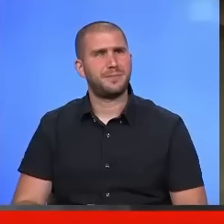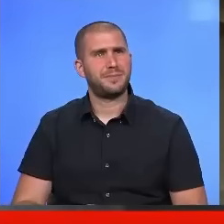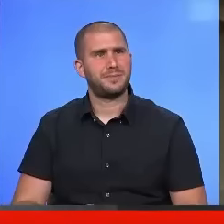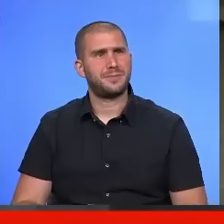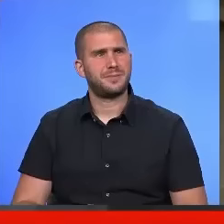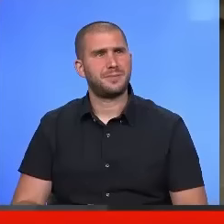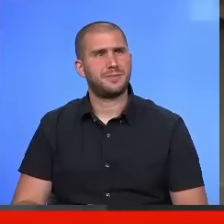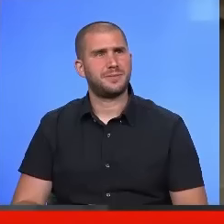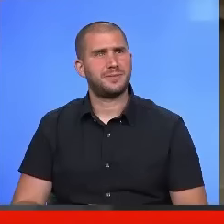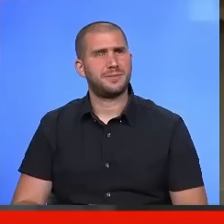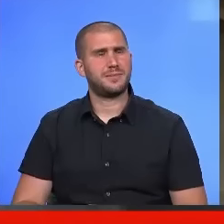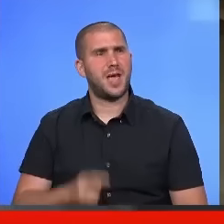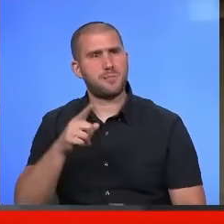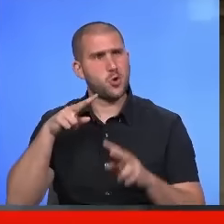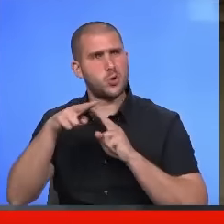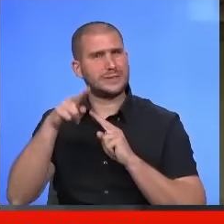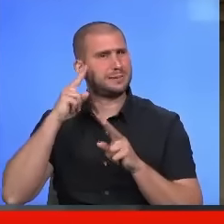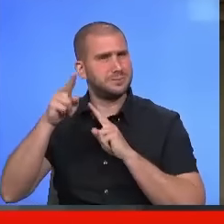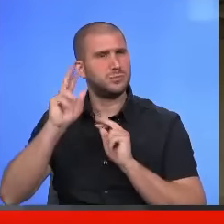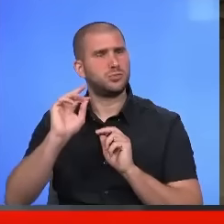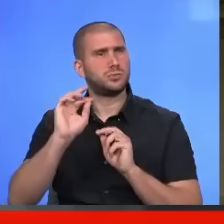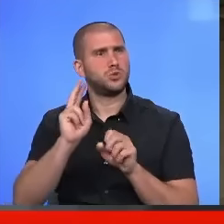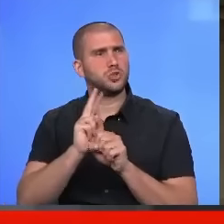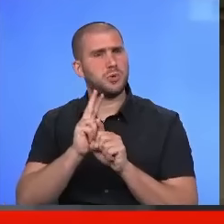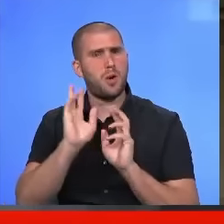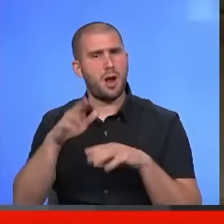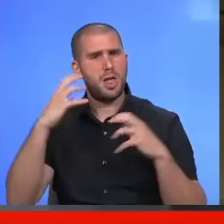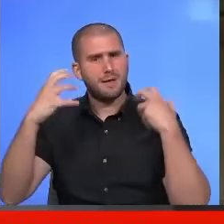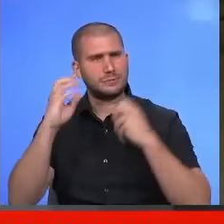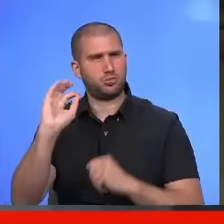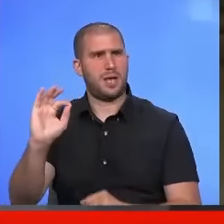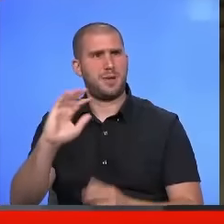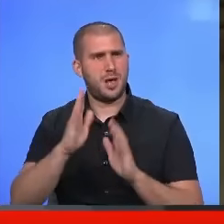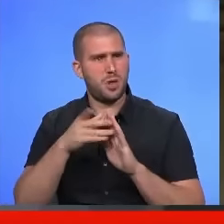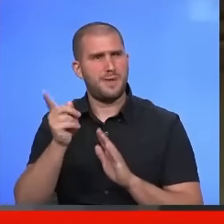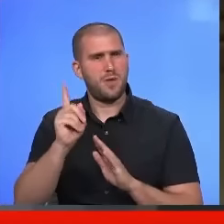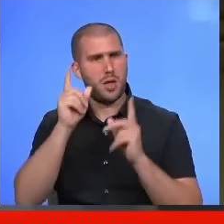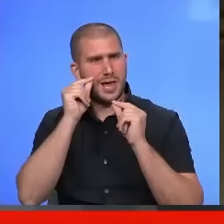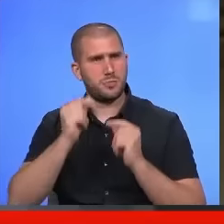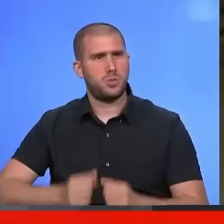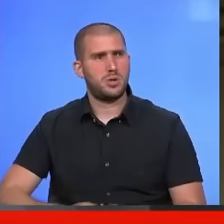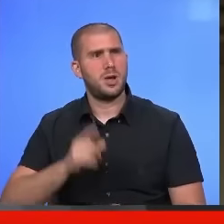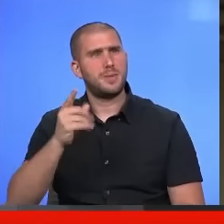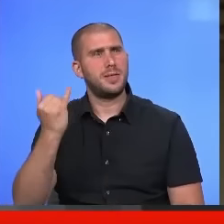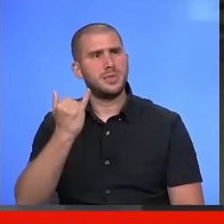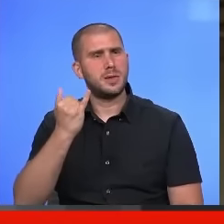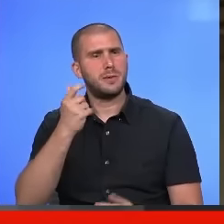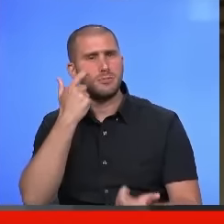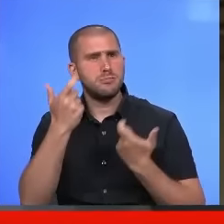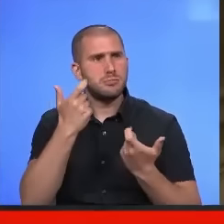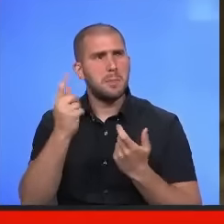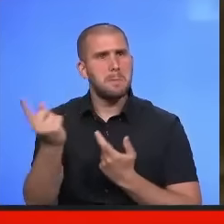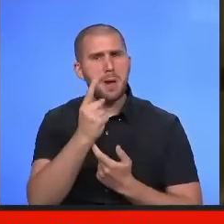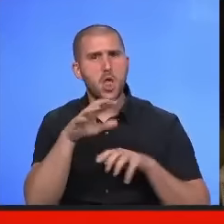א הרי הם גוזרים להם את האוזניים כשהם ישמרו להם על עדר או על משהו והם לא ירדמו אז הם יהיו תמיד באזנה אם בא איזה